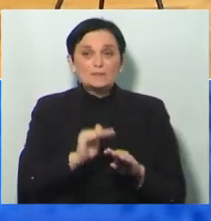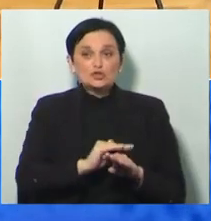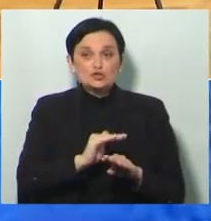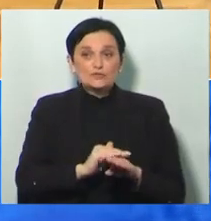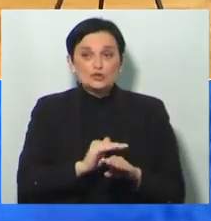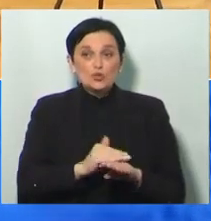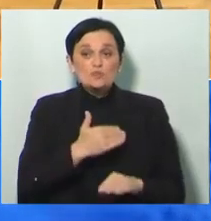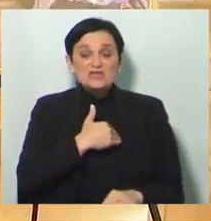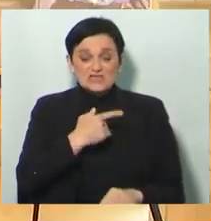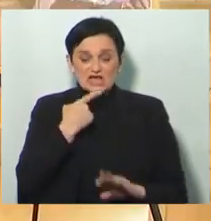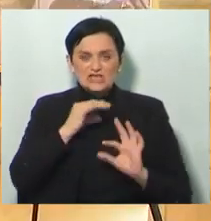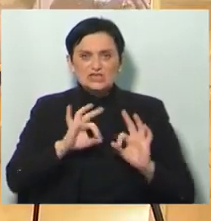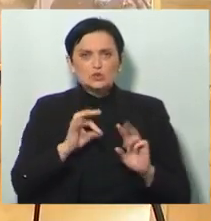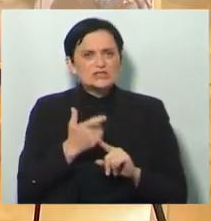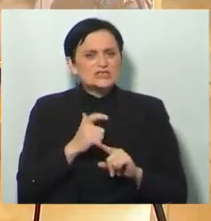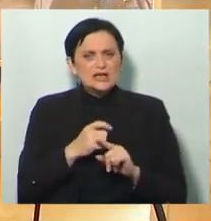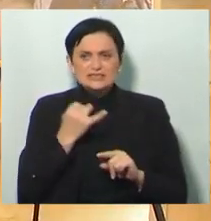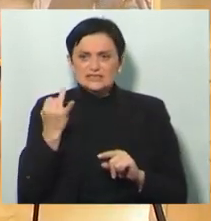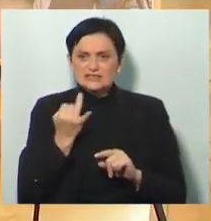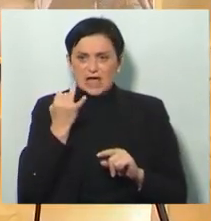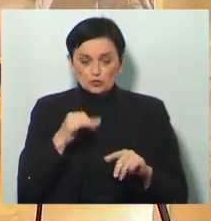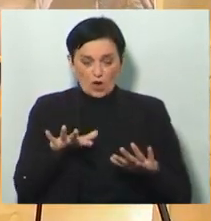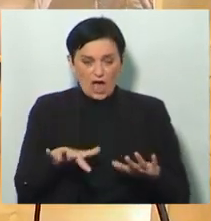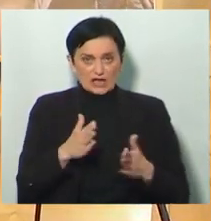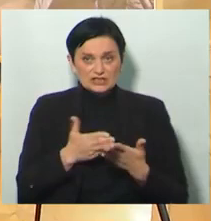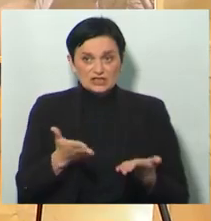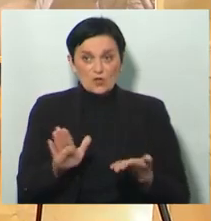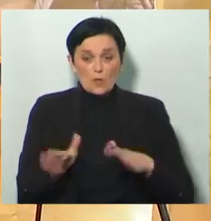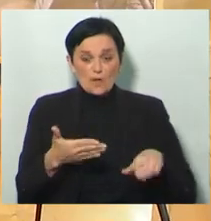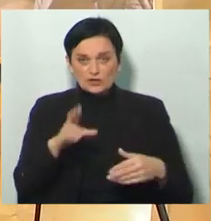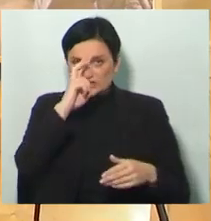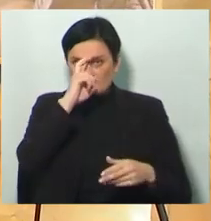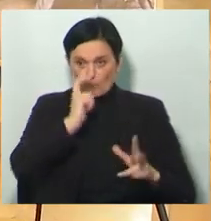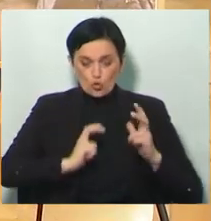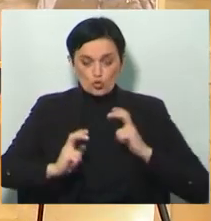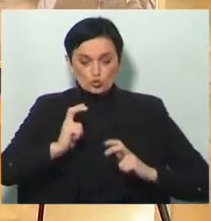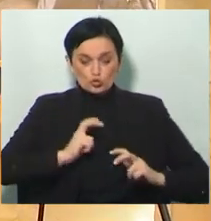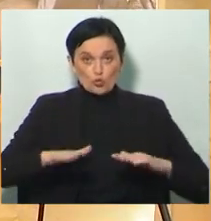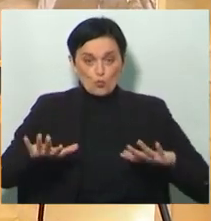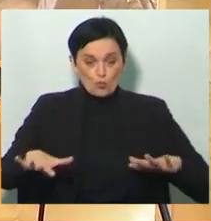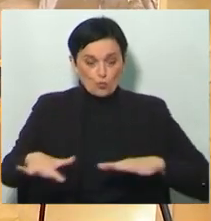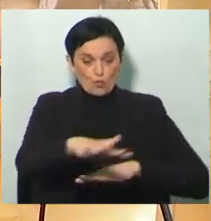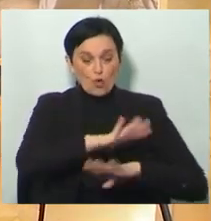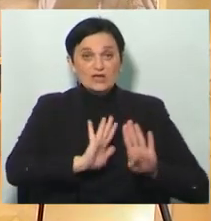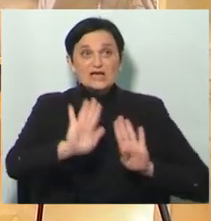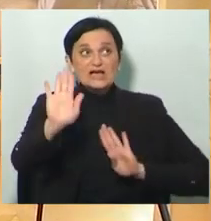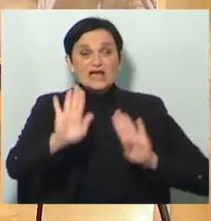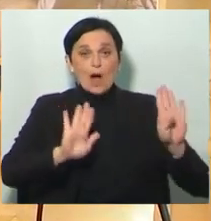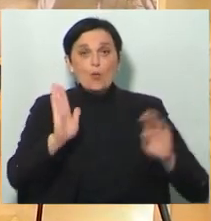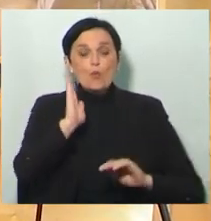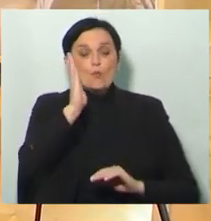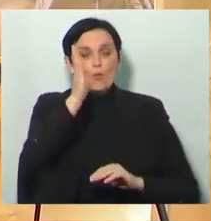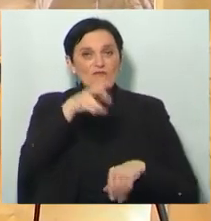დილამშვიდობისა, მინდა გითხრა, რომ ძალიან საინტერესო ადგილზევი მყოფებით. ეს არის ბათუმის სახელმწიფო უნივერსიტეტის ფოიე, სადაც გამოფენილია